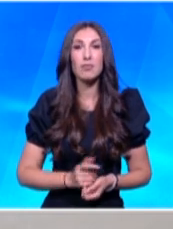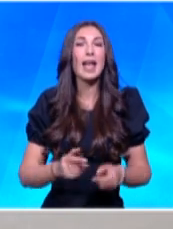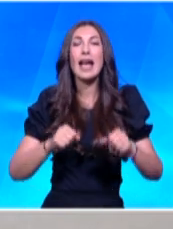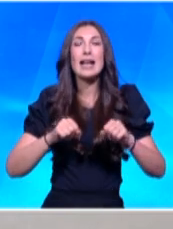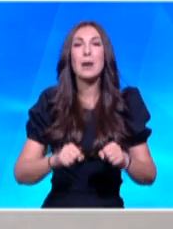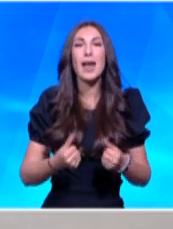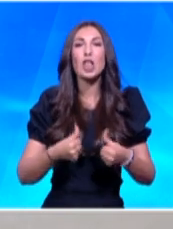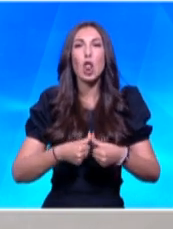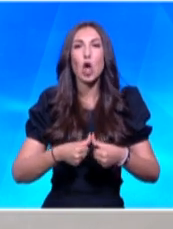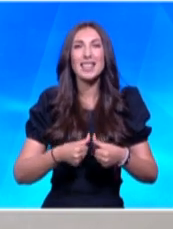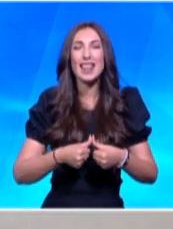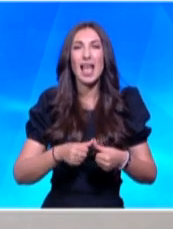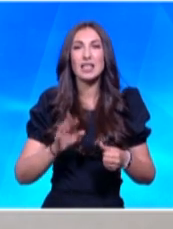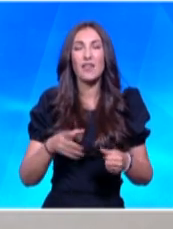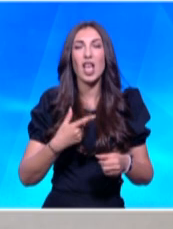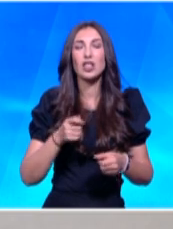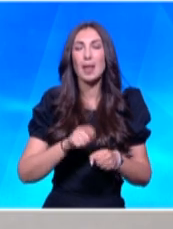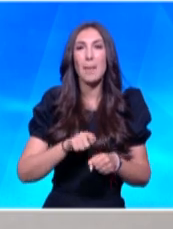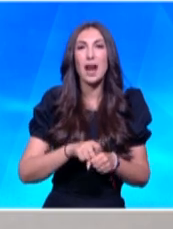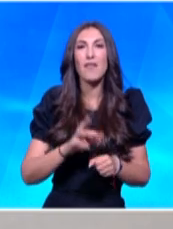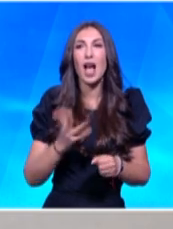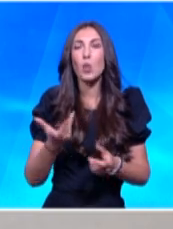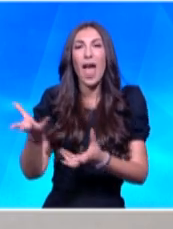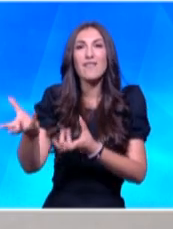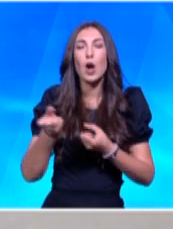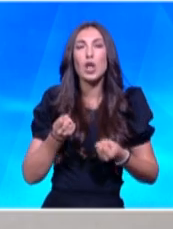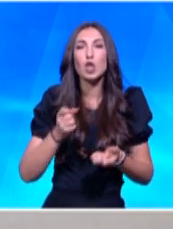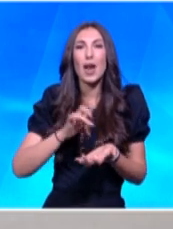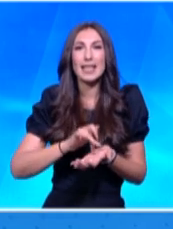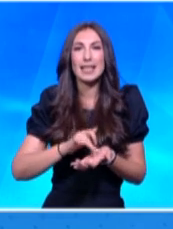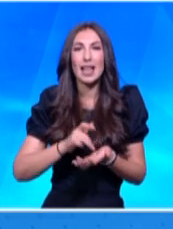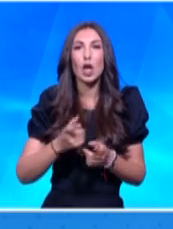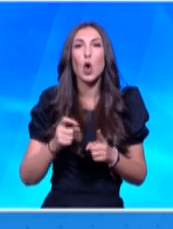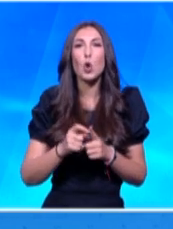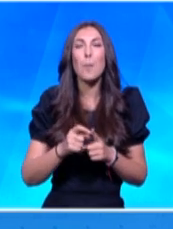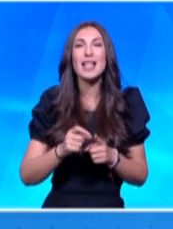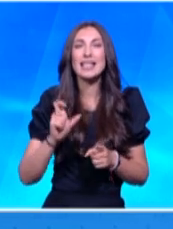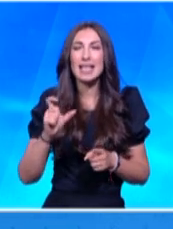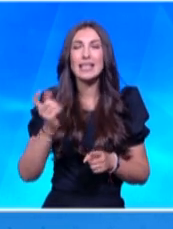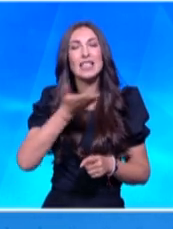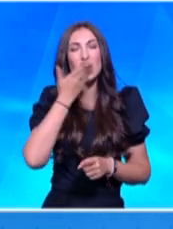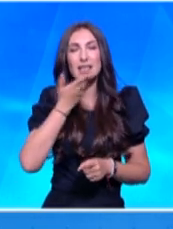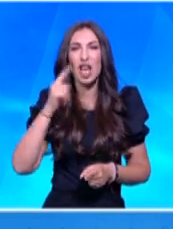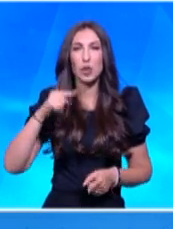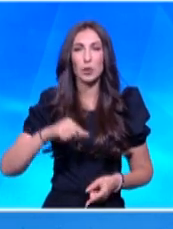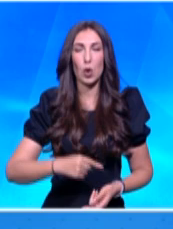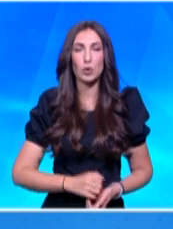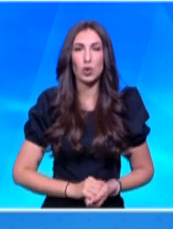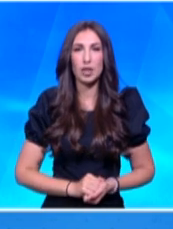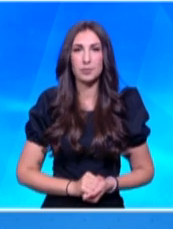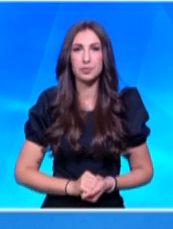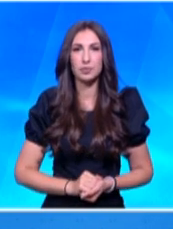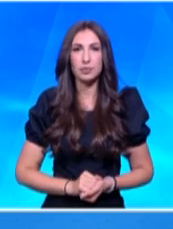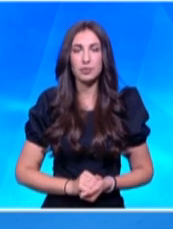Кметството в Лозенец беше превърнато в импровизиран евакуационен център. Румен Скрински е там. Румене, към теб.